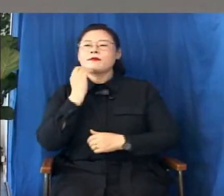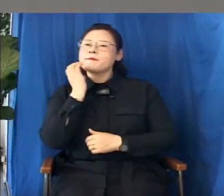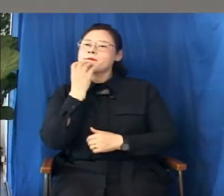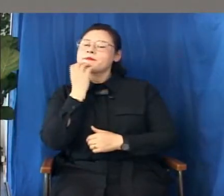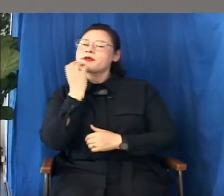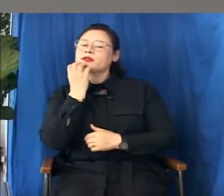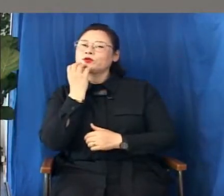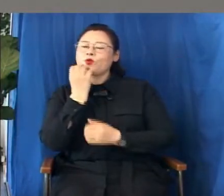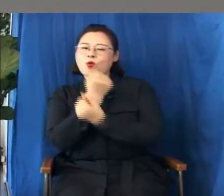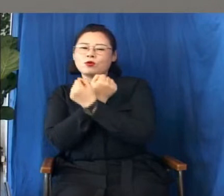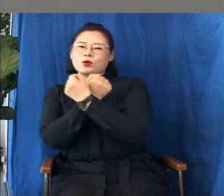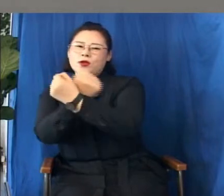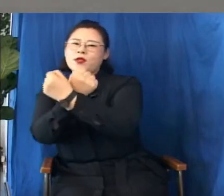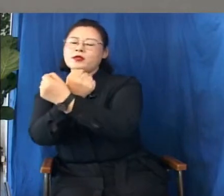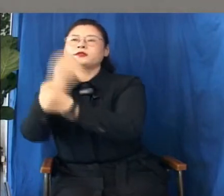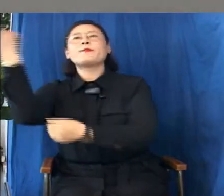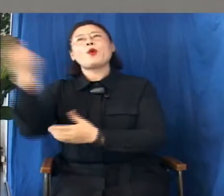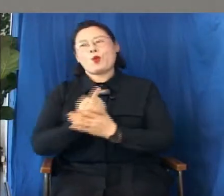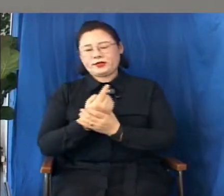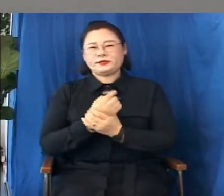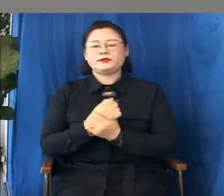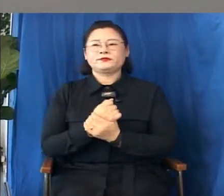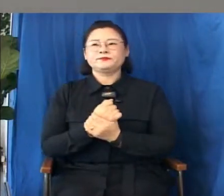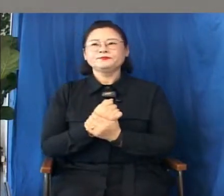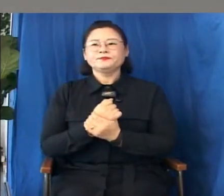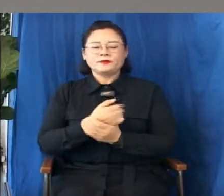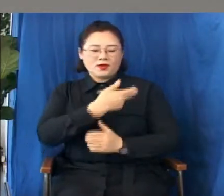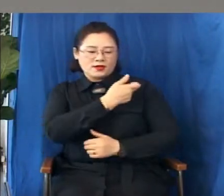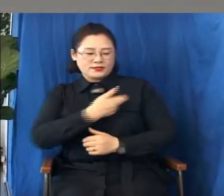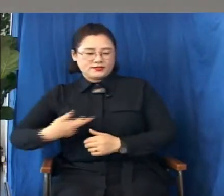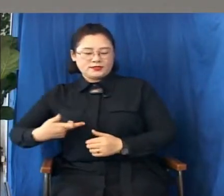잡혀오고 사도들도 잡혀왔습니다.